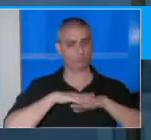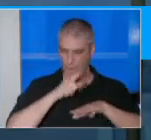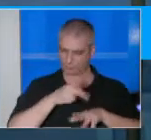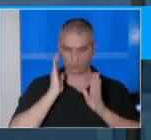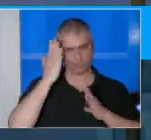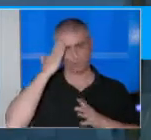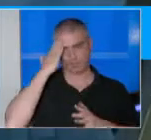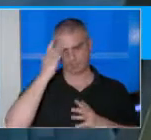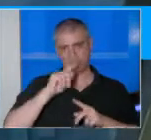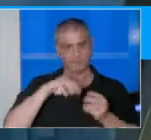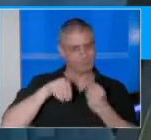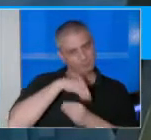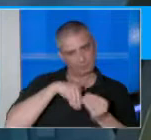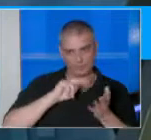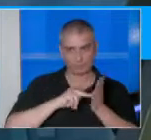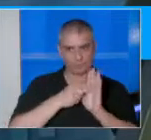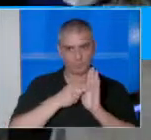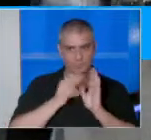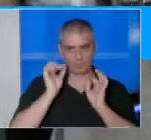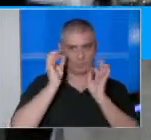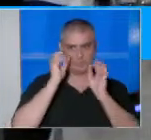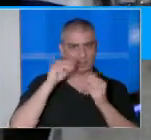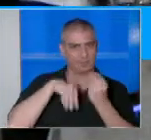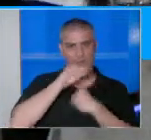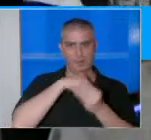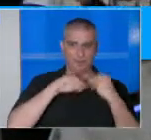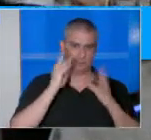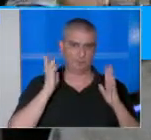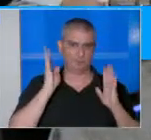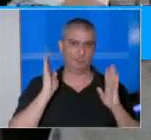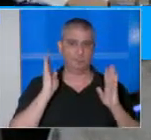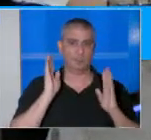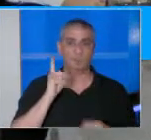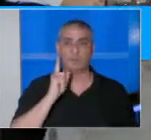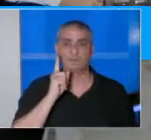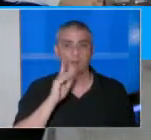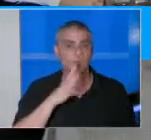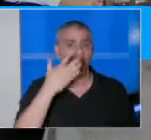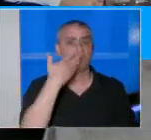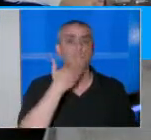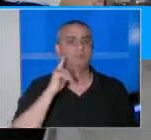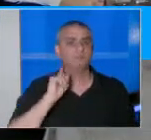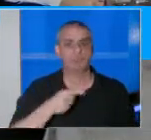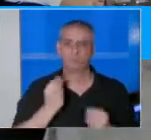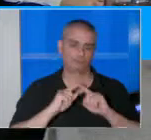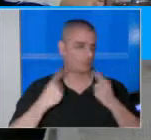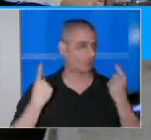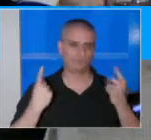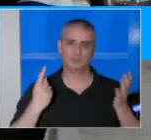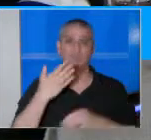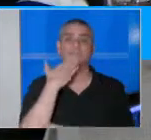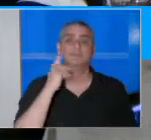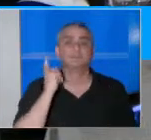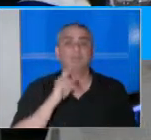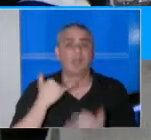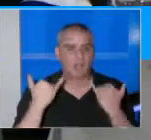הוא מאוד בקי בנבחי הפוליטיקה והטריקים והשטיקים בלשונו. אבל מה שמדינת ישראל צריכה עכשיו זה משהו אחר לגמרי. מדינת ישראל